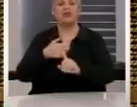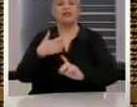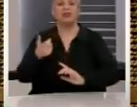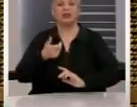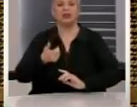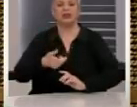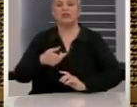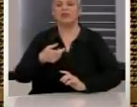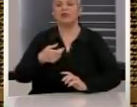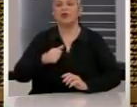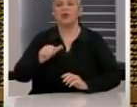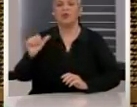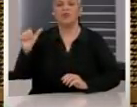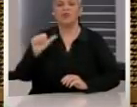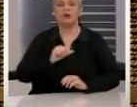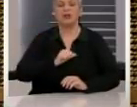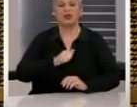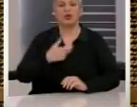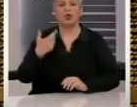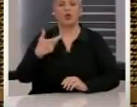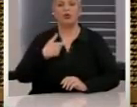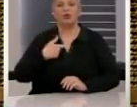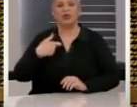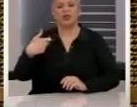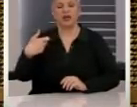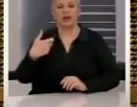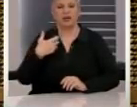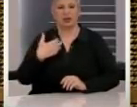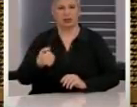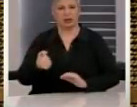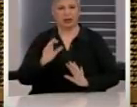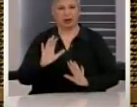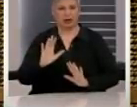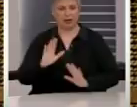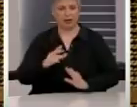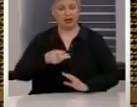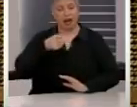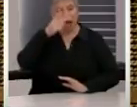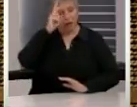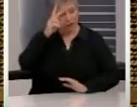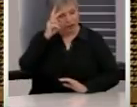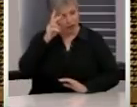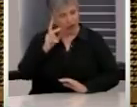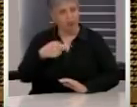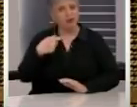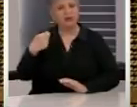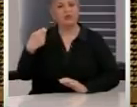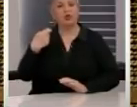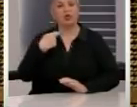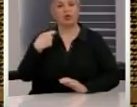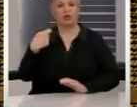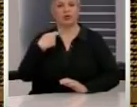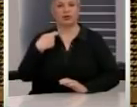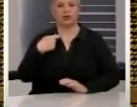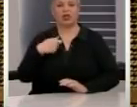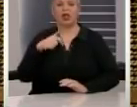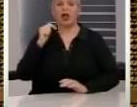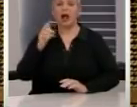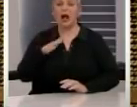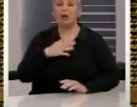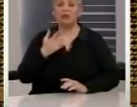τεράστιων γερμανικών αποζημιώσεων και επανορθώσεων που χρωστούν στον ελληνικό λαό. Είναι εντελώς ελλειπτική